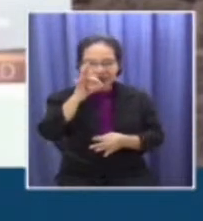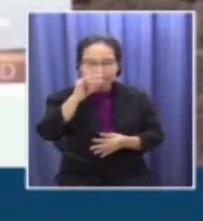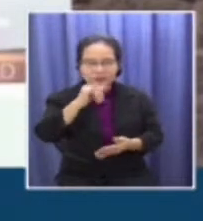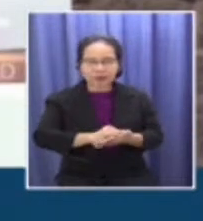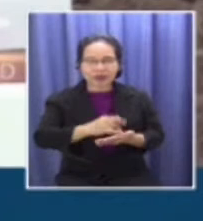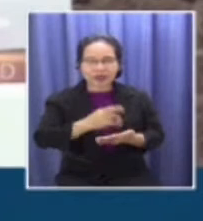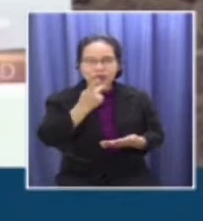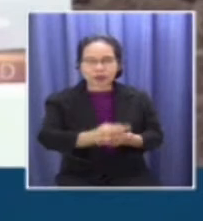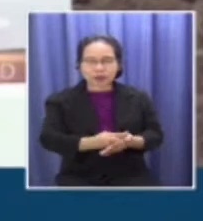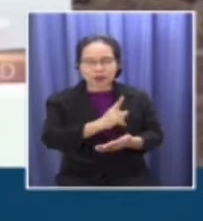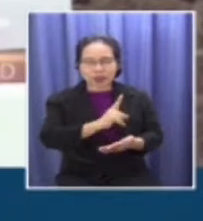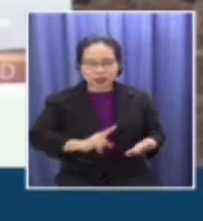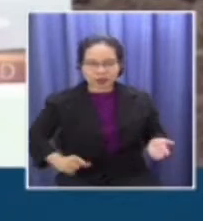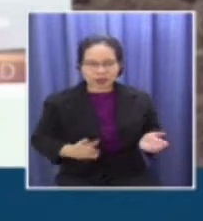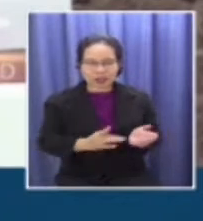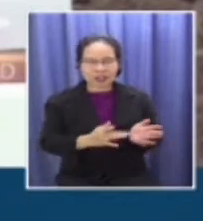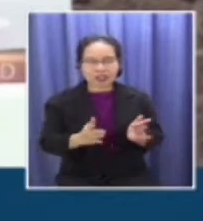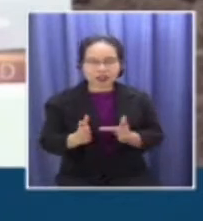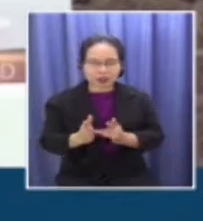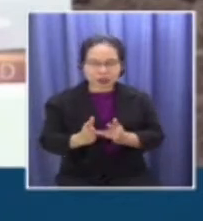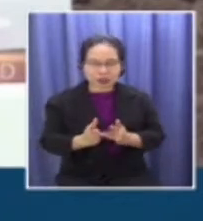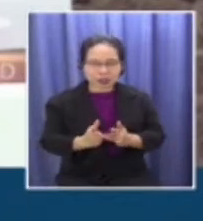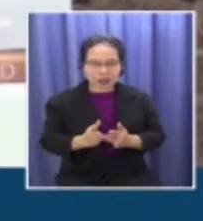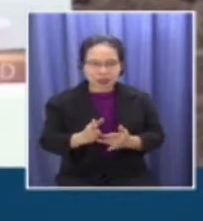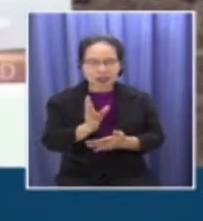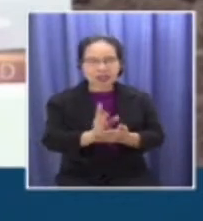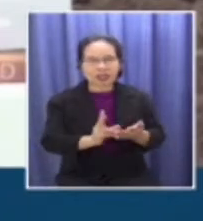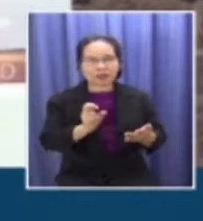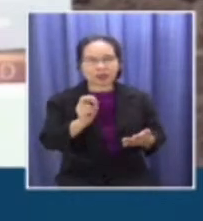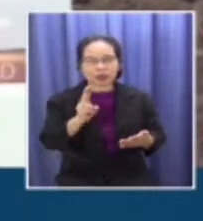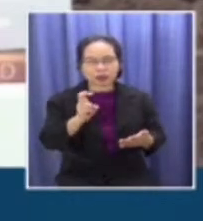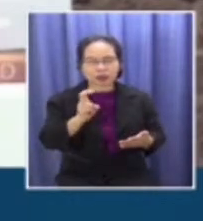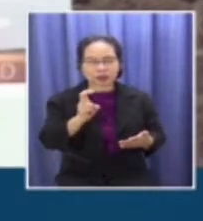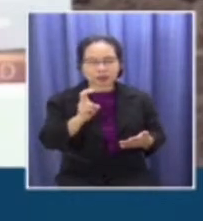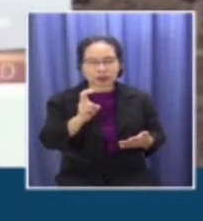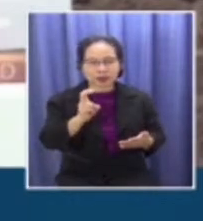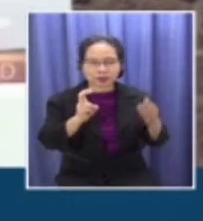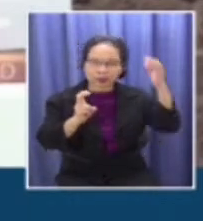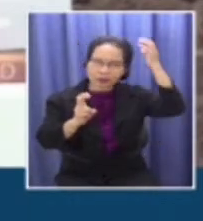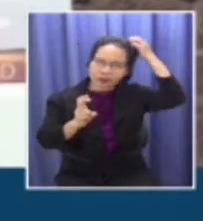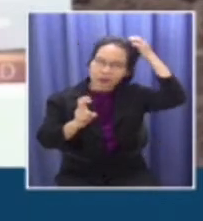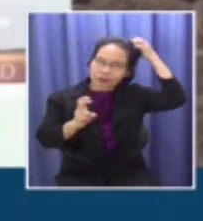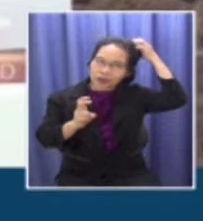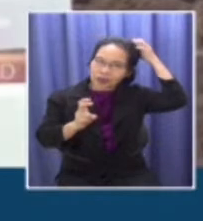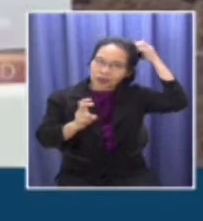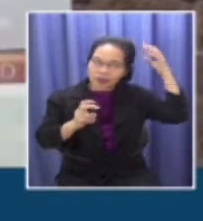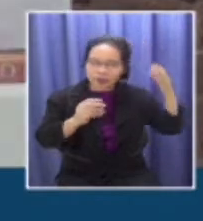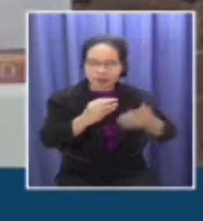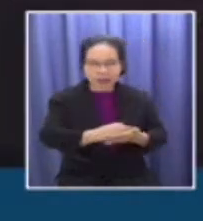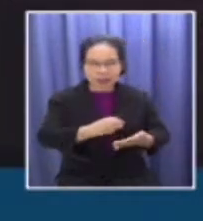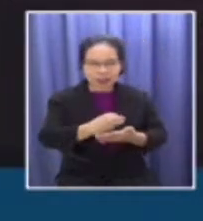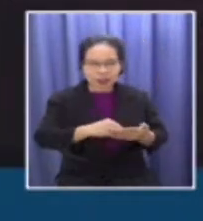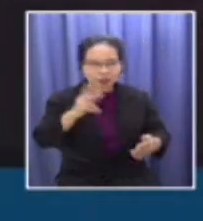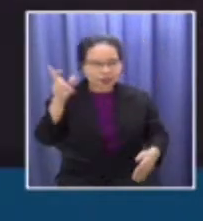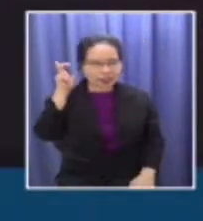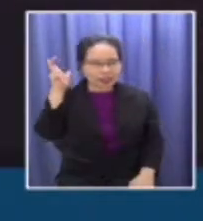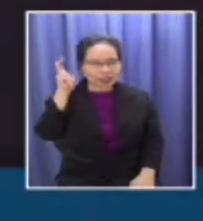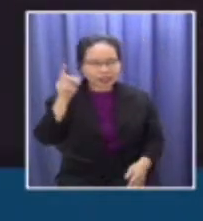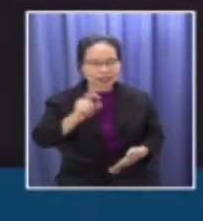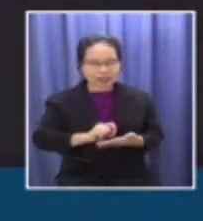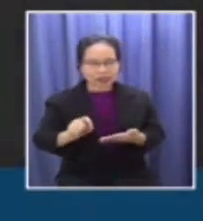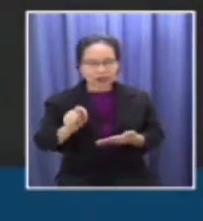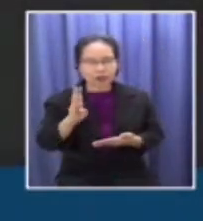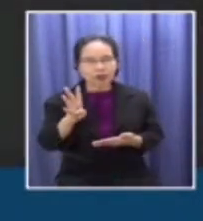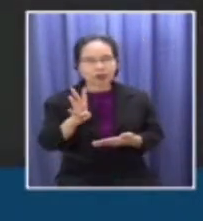no mprako no kunkum wɔn ho nti ahomane bebree no ana ɛkɔ so wɔ wiase na